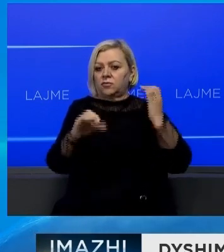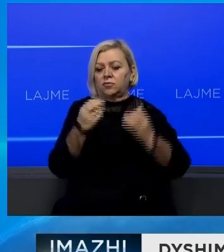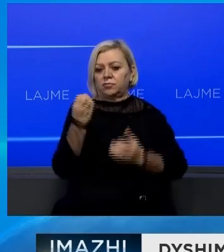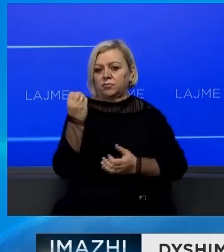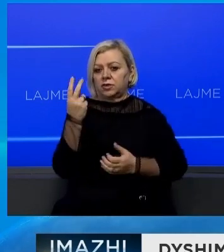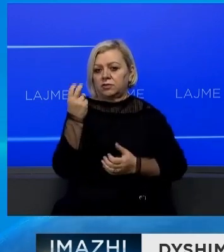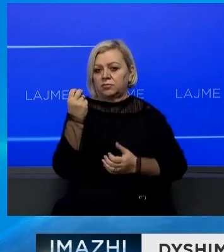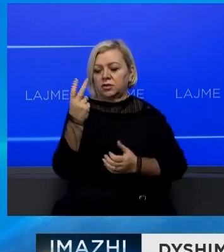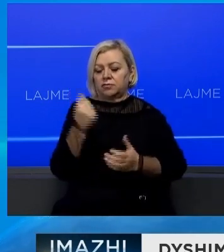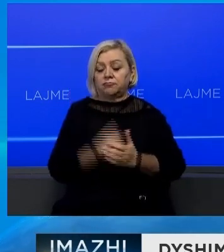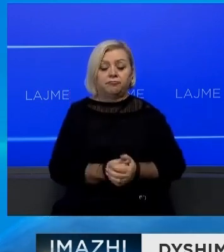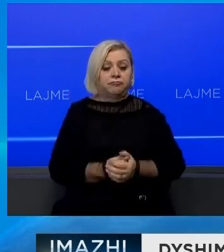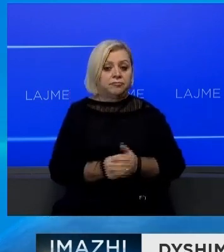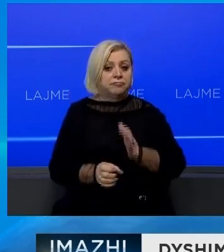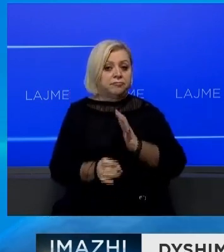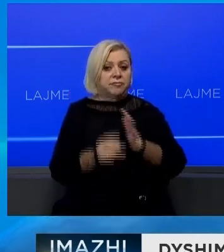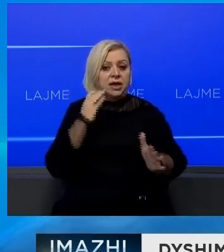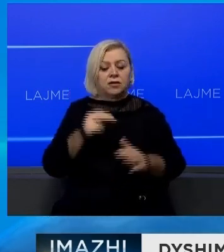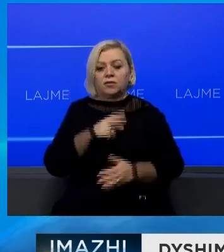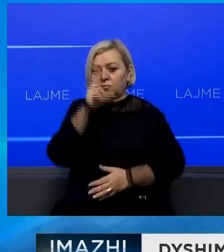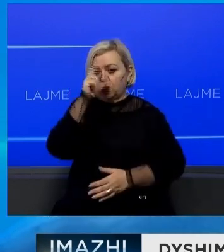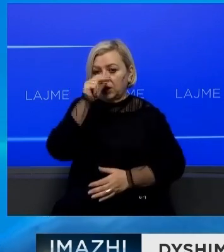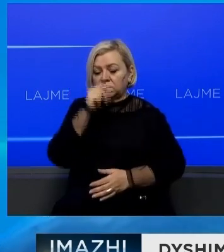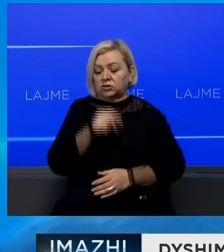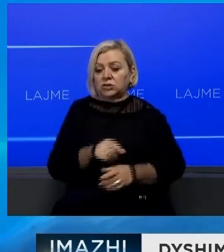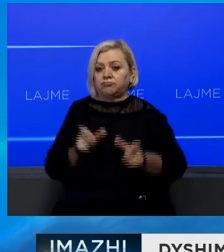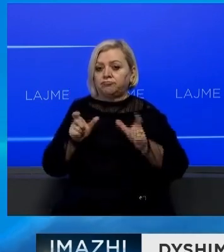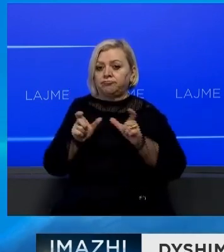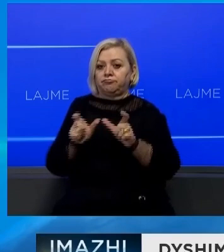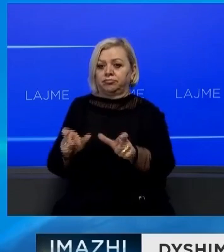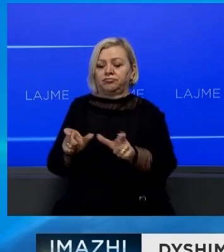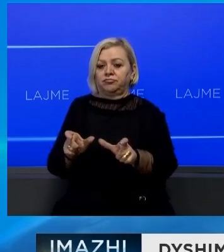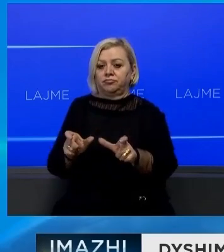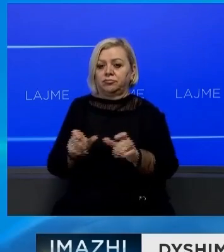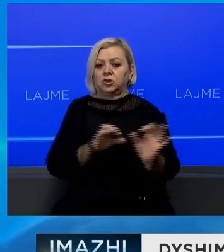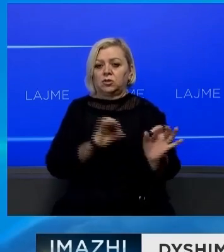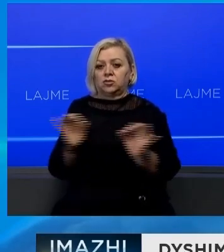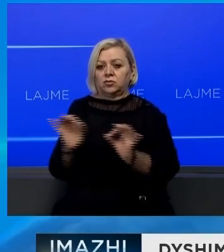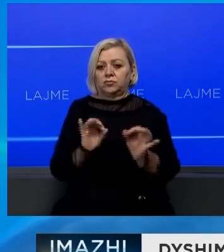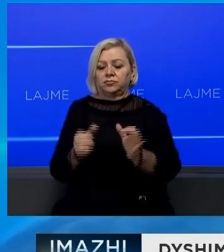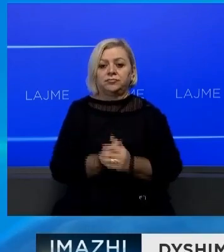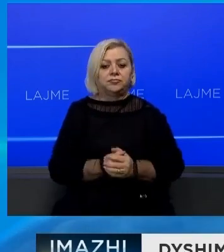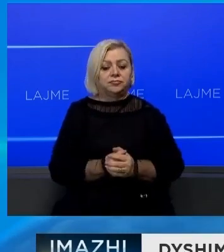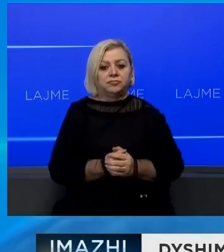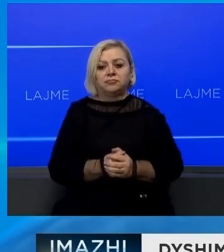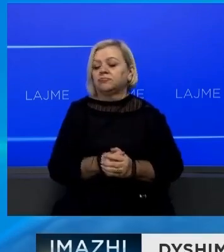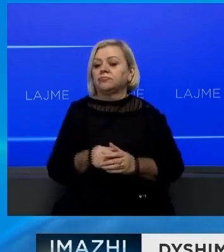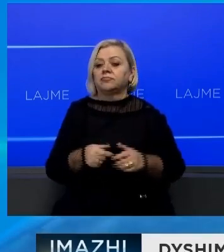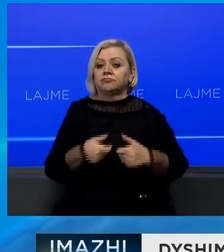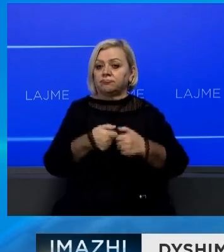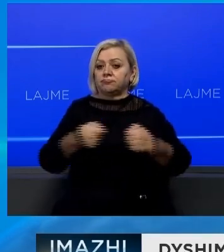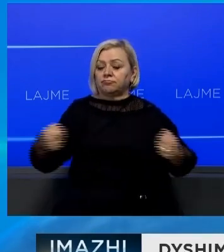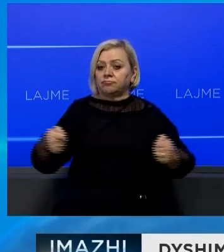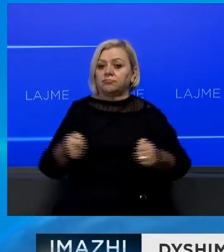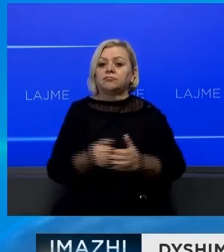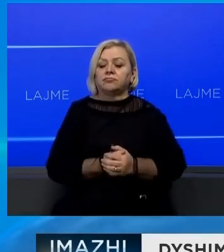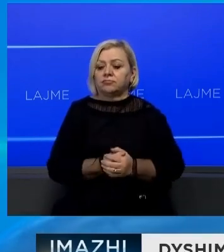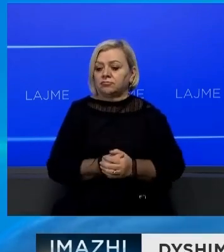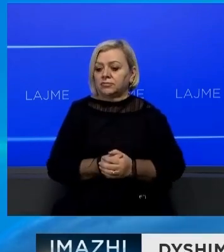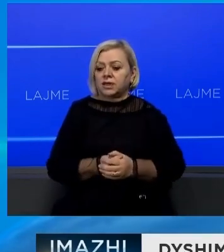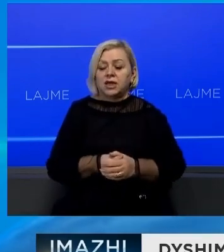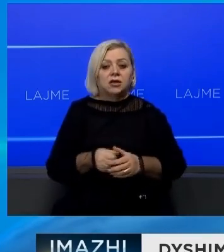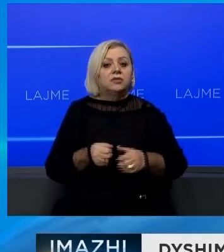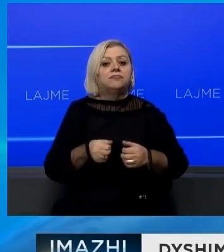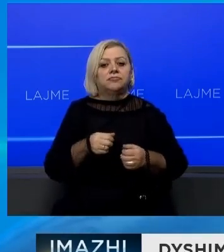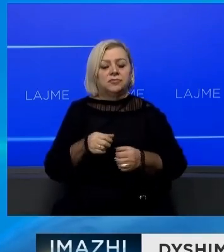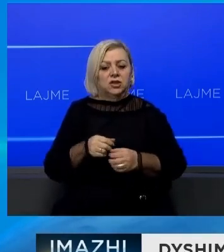Prishtinë. Me njëherë policia ka ndërmarrë të gjitha masat e sigurisë në atë zonë. në një perimetër të caktuar ka evakuar